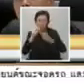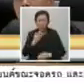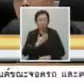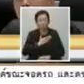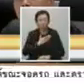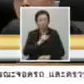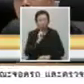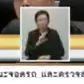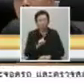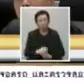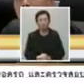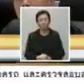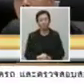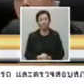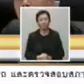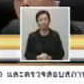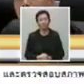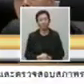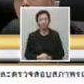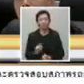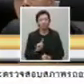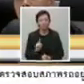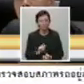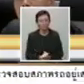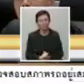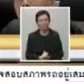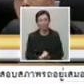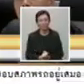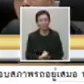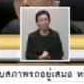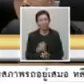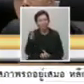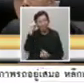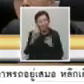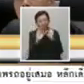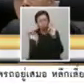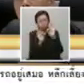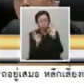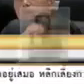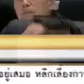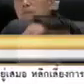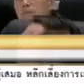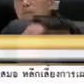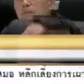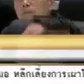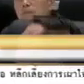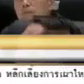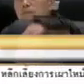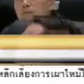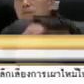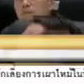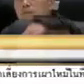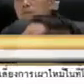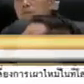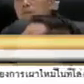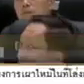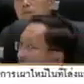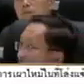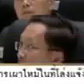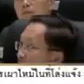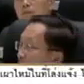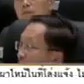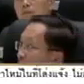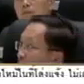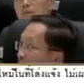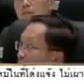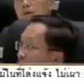ขาเรียกว่ามโนราใหญ่เนี่ยขึ้นบทกลอนได้แต่อย่านานครับเอาเข้าเรื่องเลยครับพี่น้องประชาชนจะได้ประโยชน์นะ